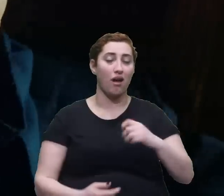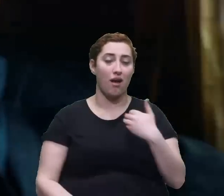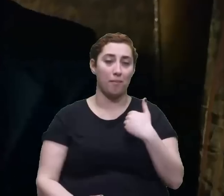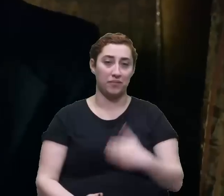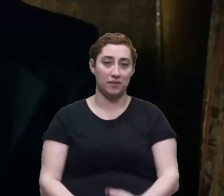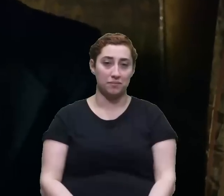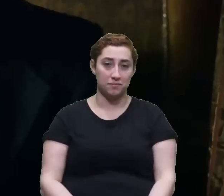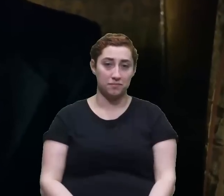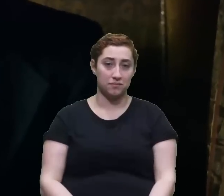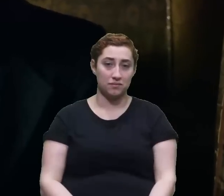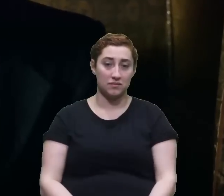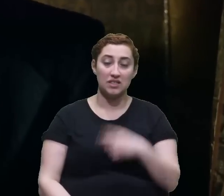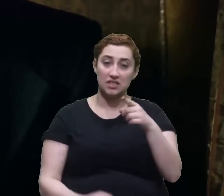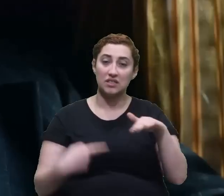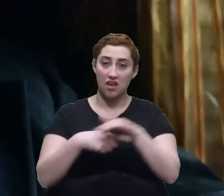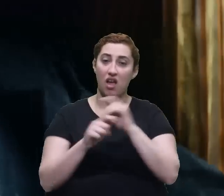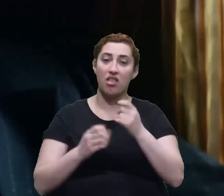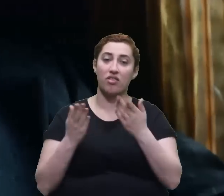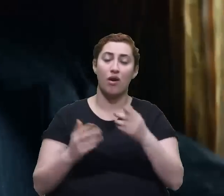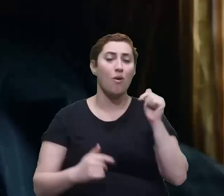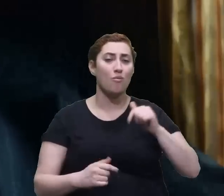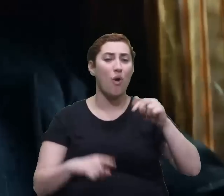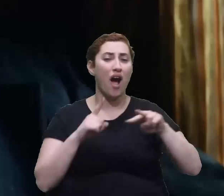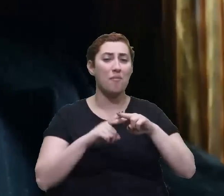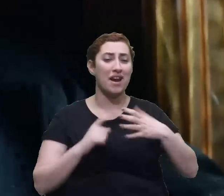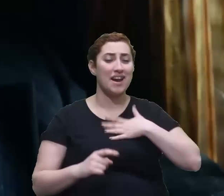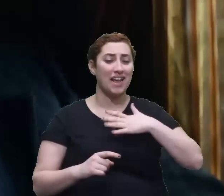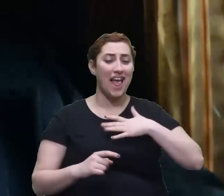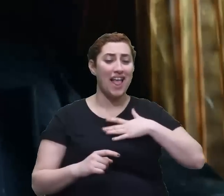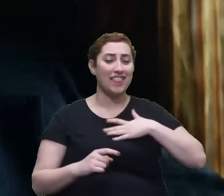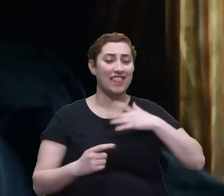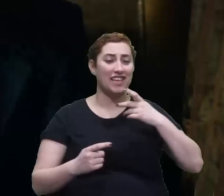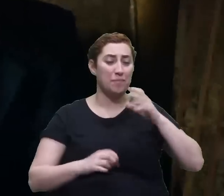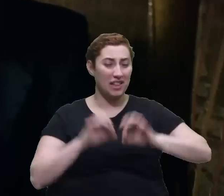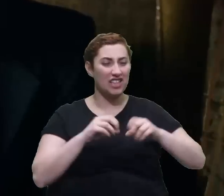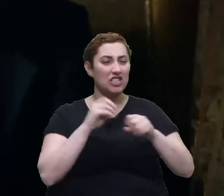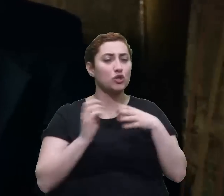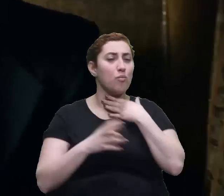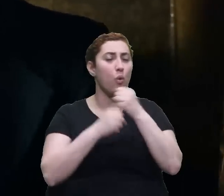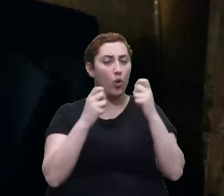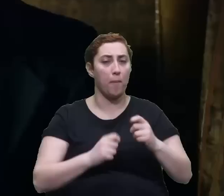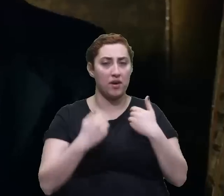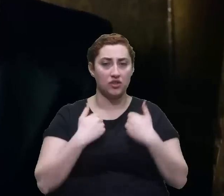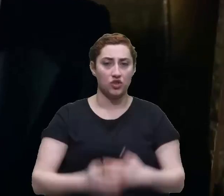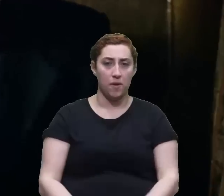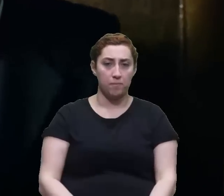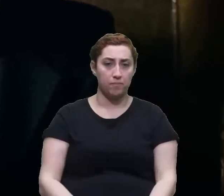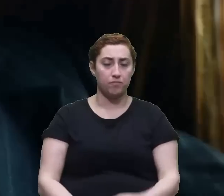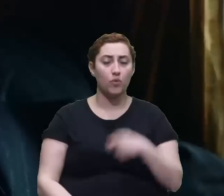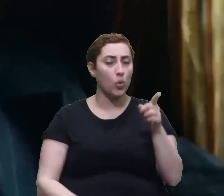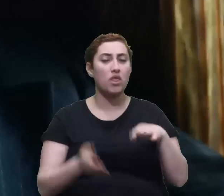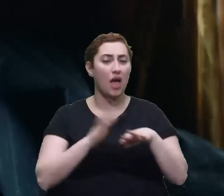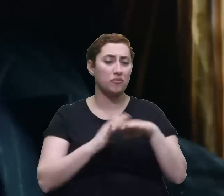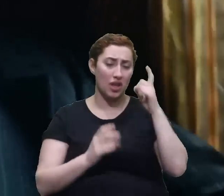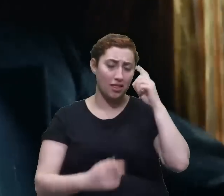ettim. İhanet etti. Bu akbarı kendi hamlesinde boğacağım. Gençler karşısında. Bunun ne